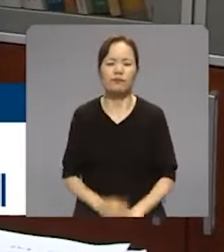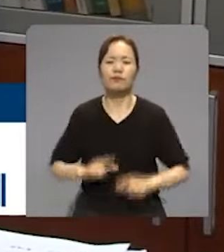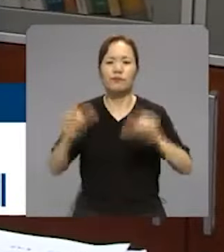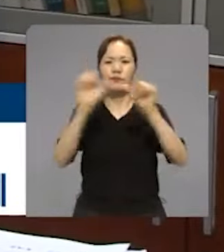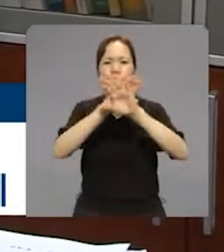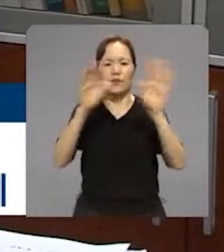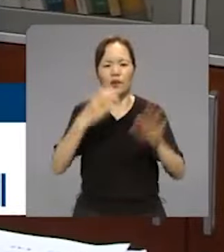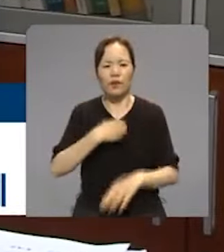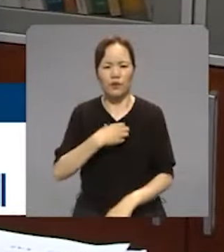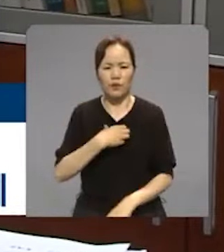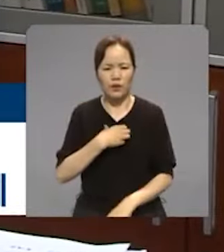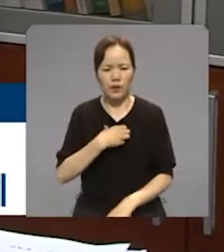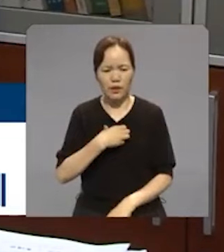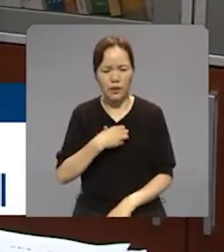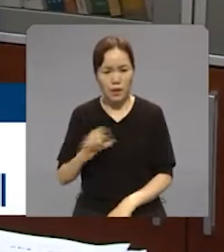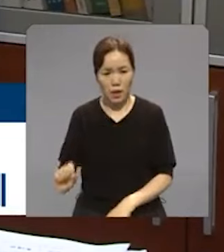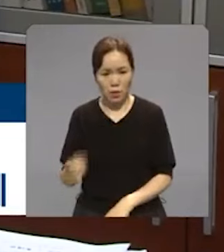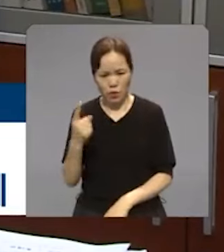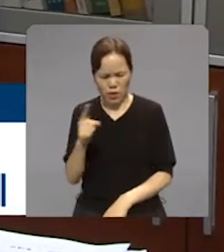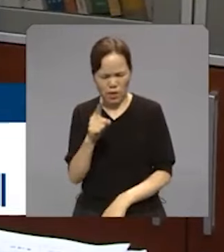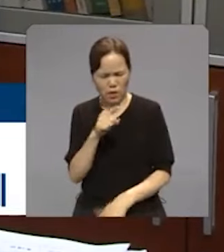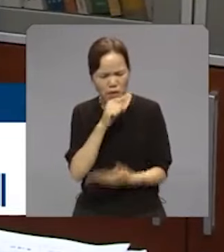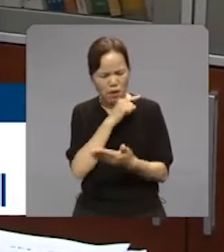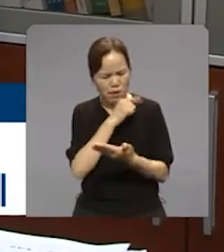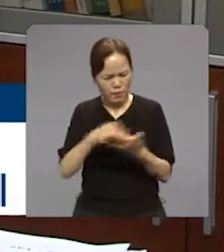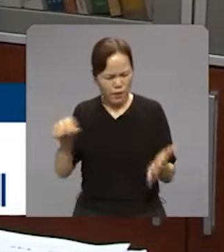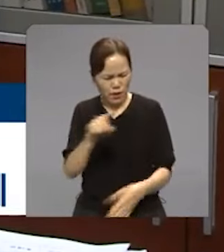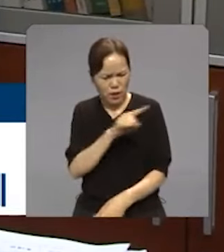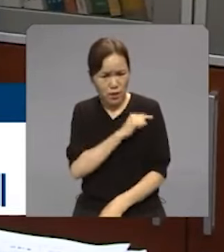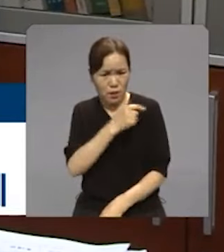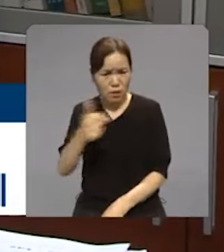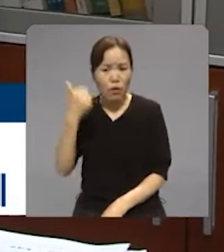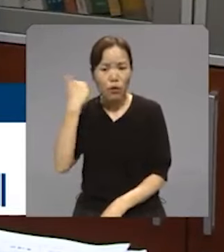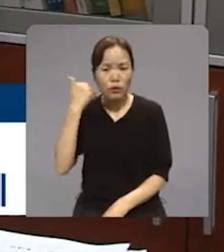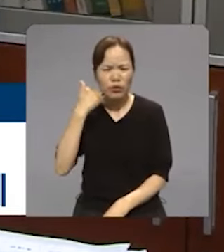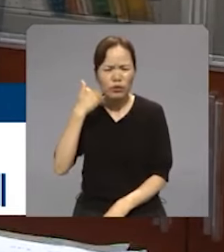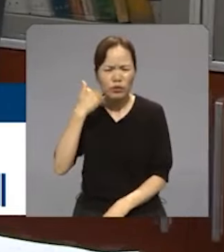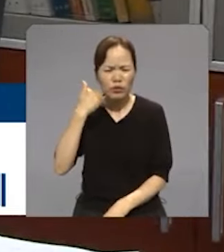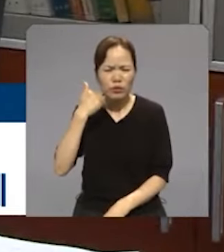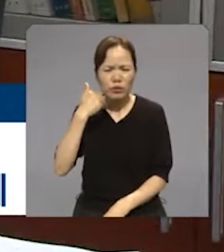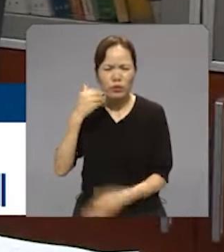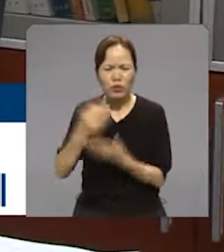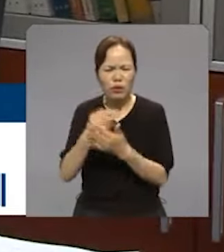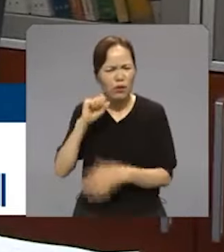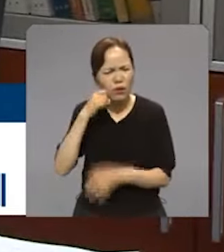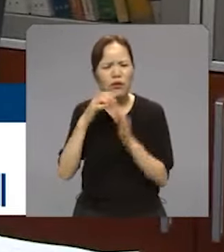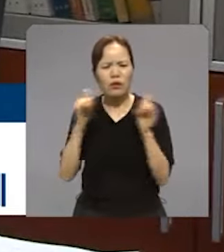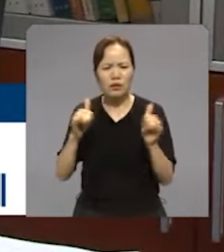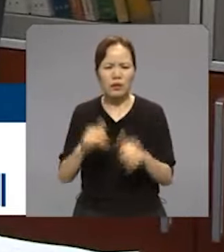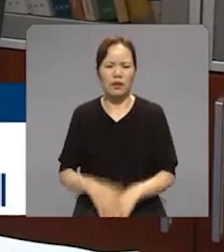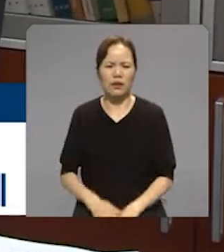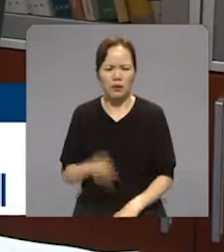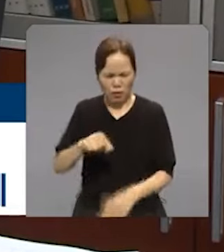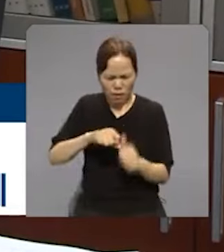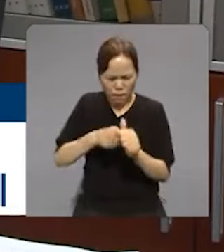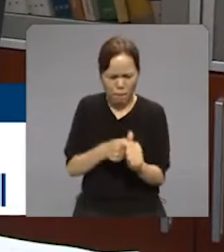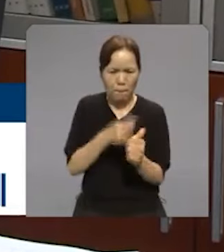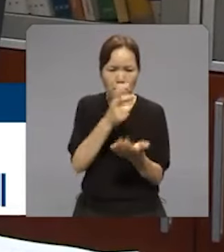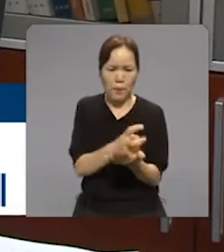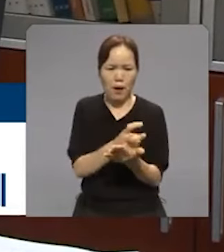인해서 가장 그 피해를 먼저 보는 층들이 취약계층입니다. 강행 규정이기 때문에